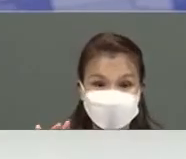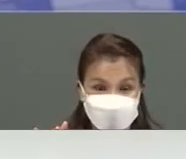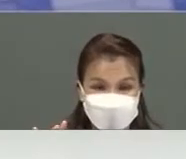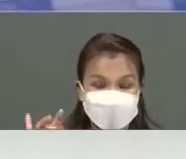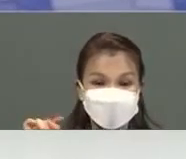มาช่วยดูแล